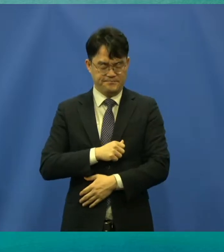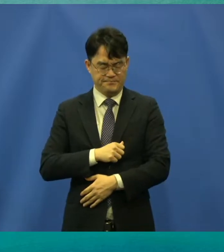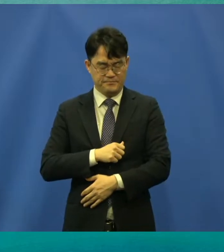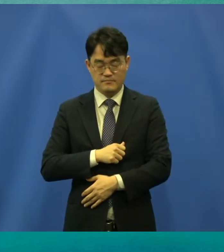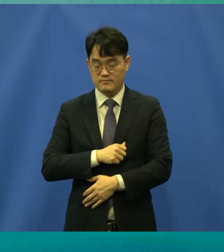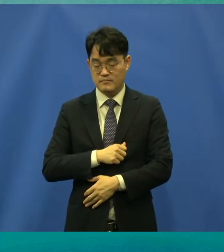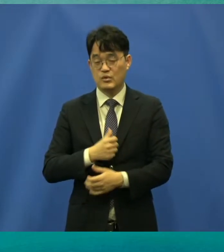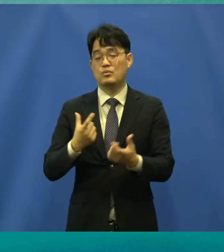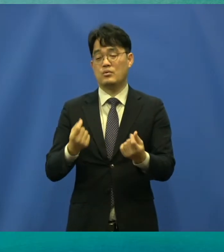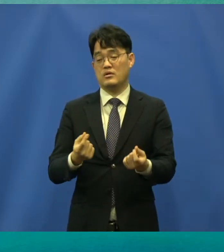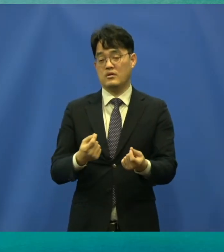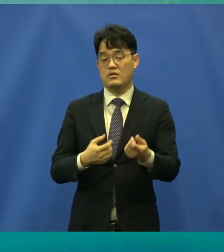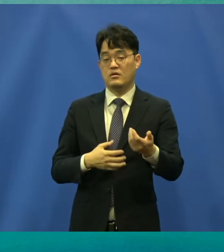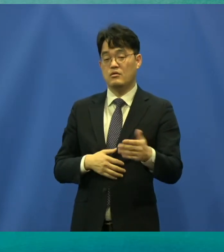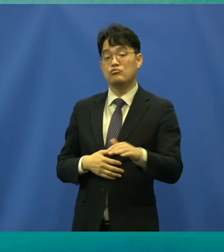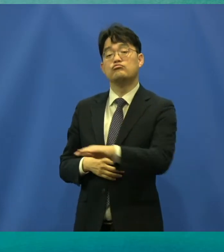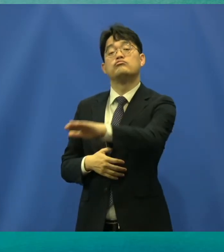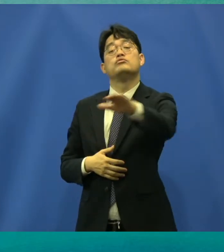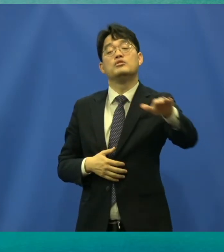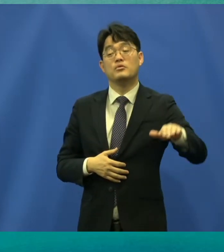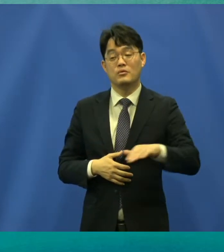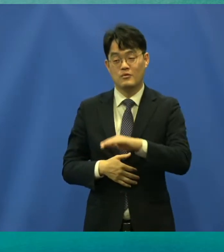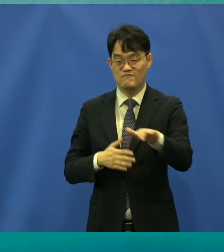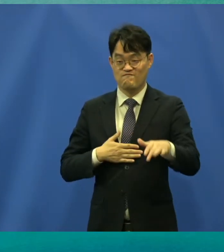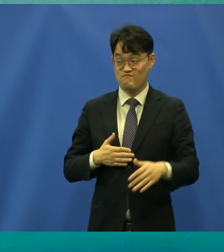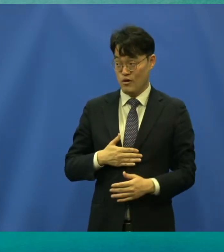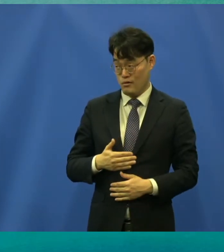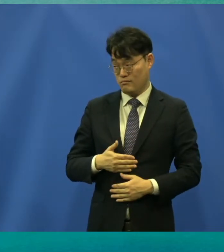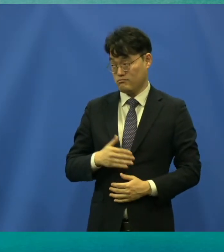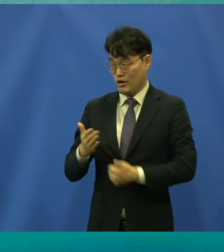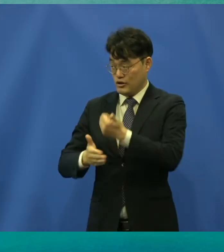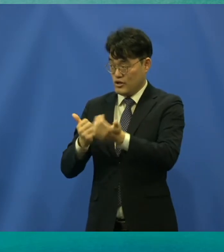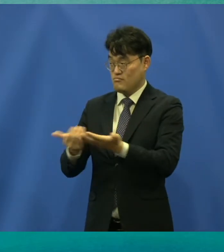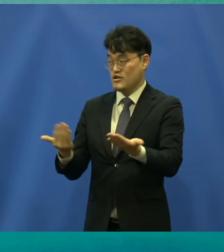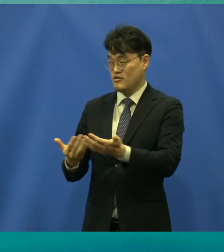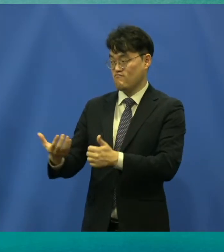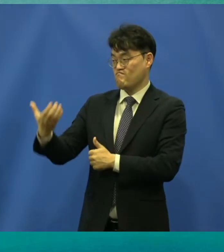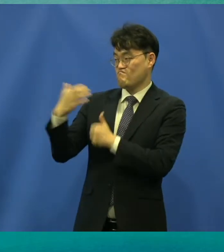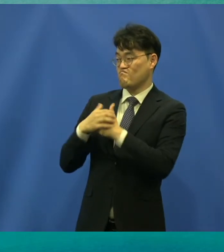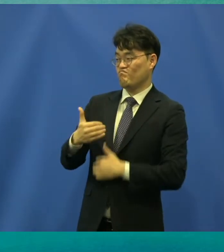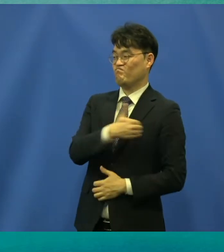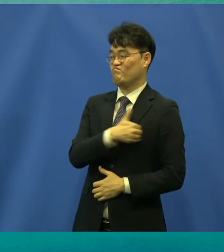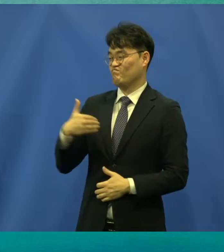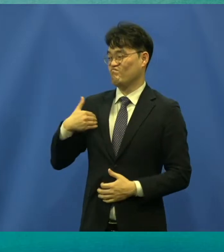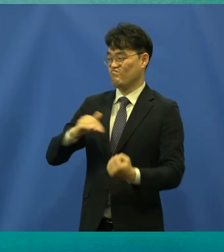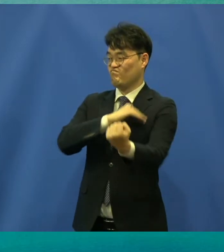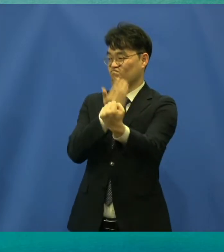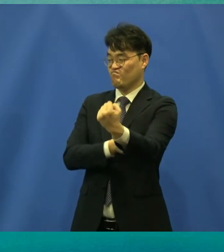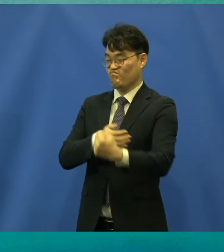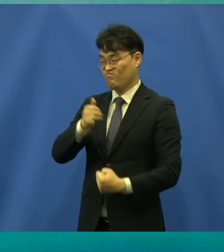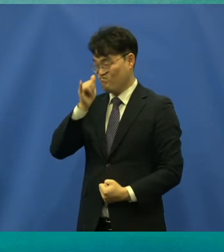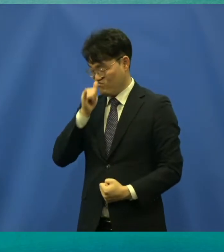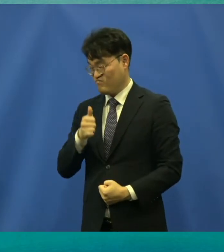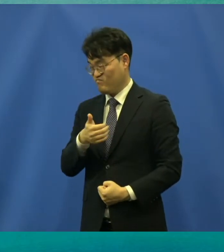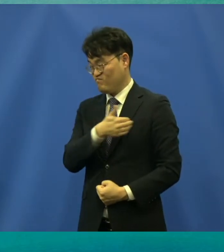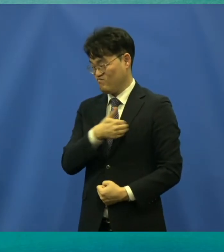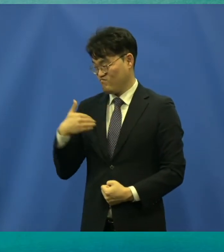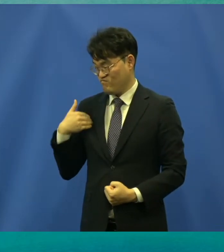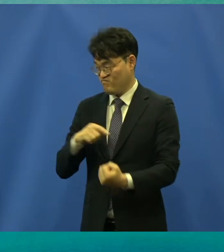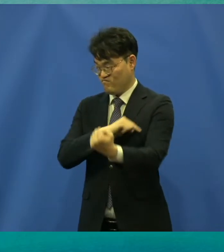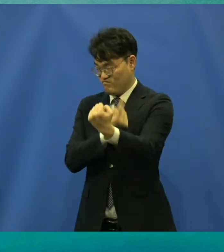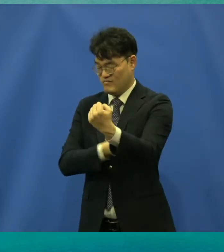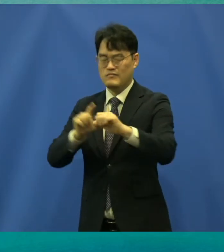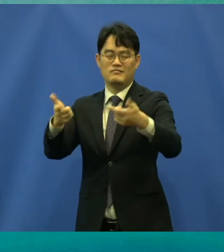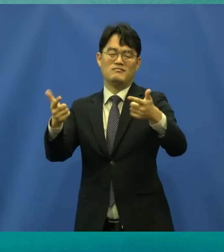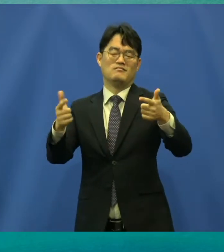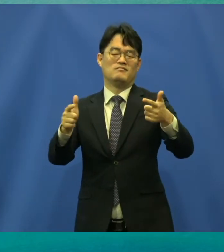우리는 언제나 하나님의 일을 하기에는 턱없이 부족한 존재입니다. 저도 날마다 느낍니다. 하나님의 일을 내가 하고